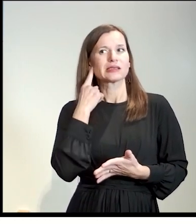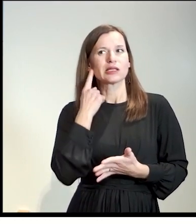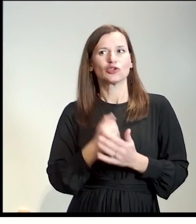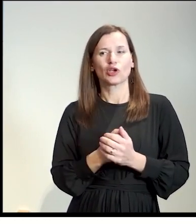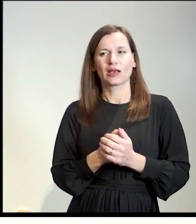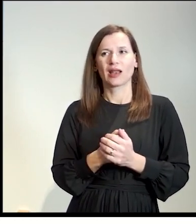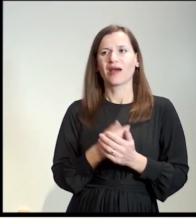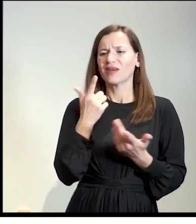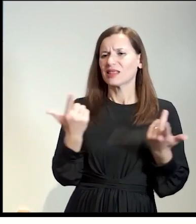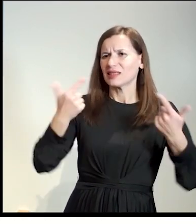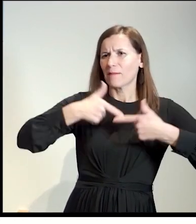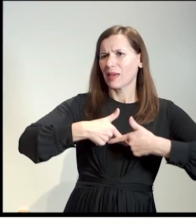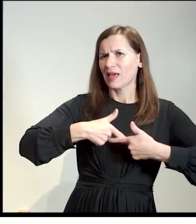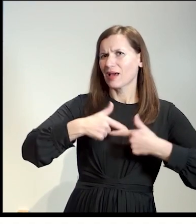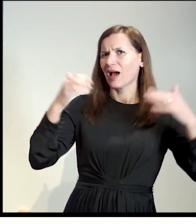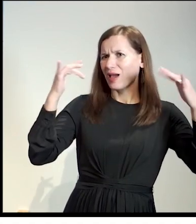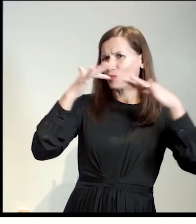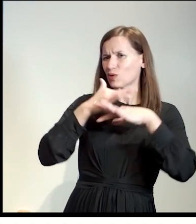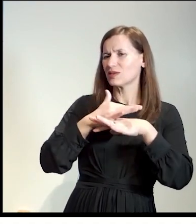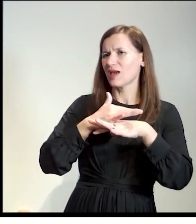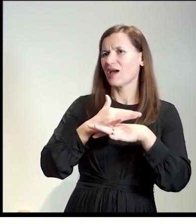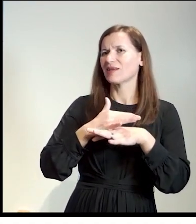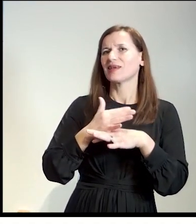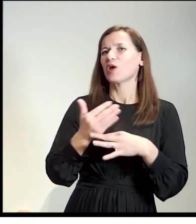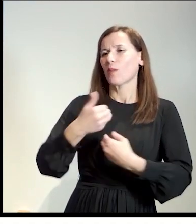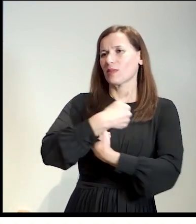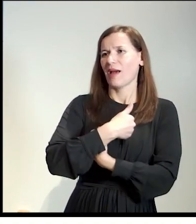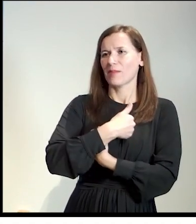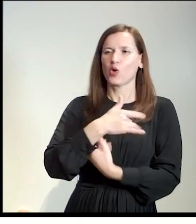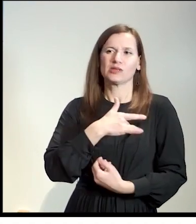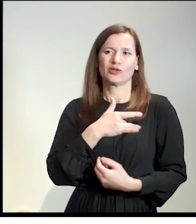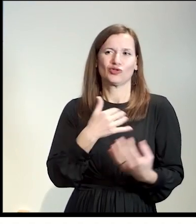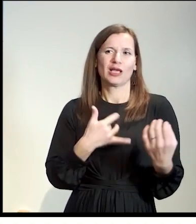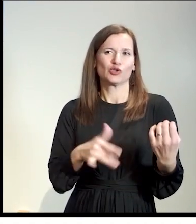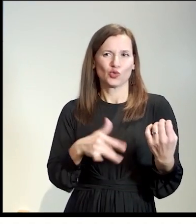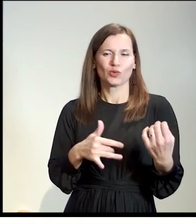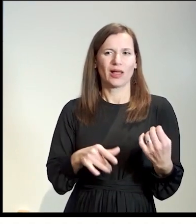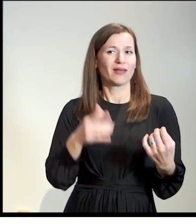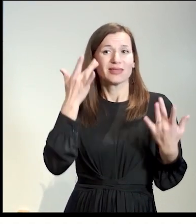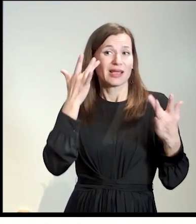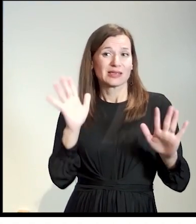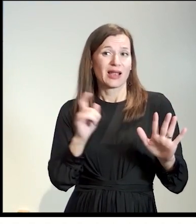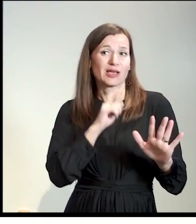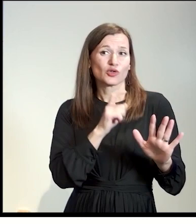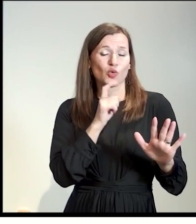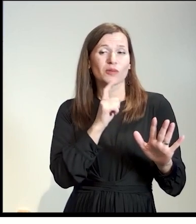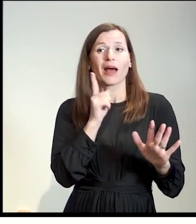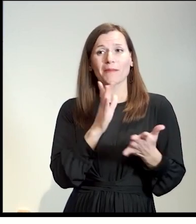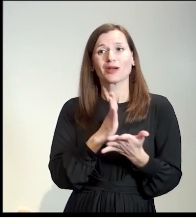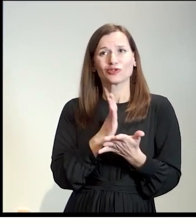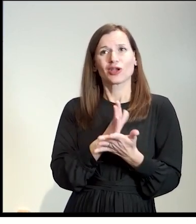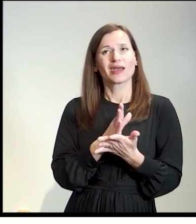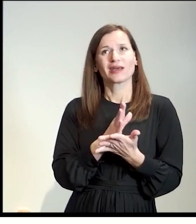Temne harmonije, ki v valovih objamejo srčne strune, neznana zgodba, a vendar že znana,